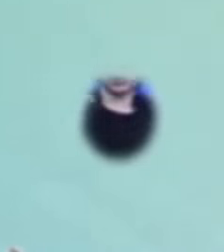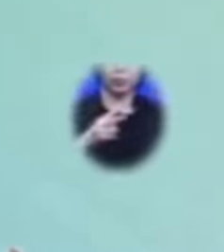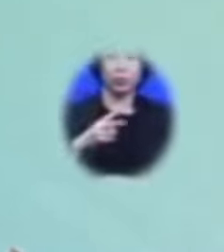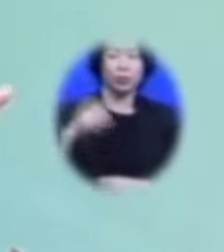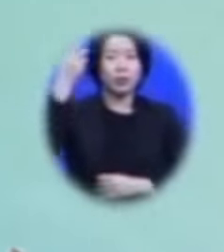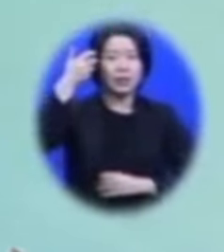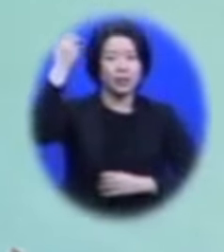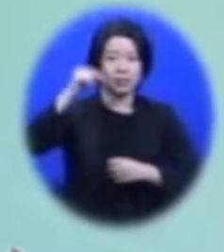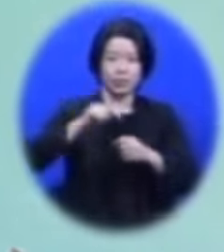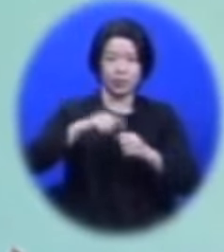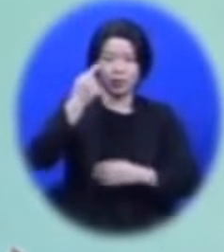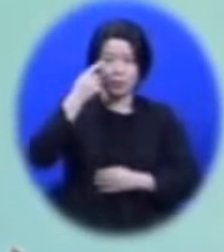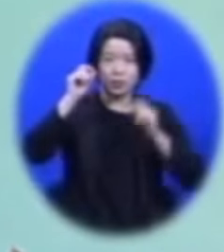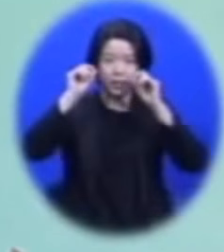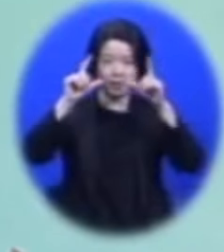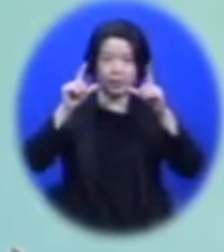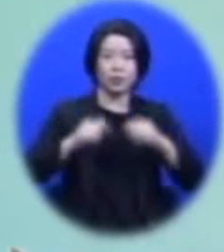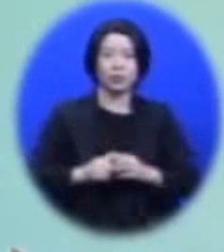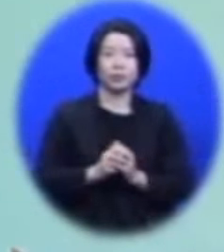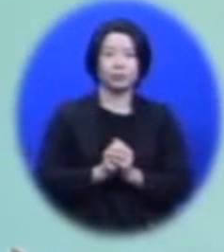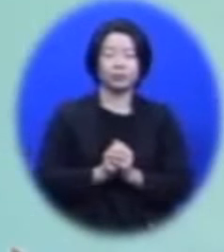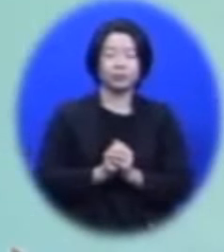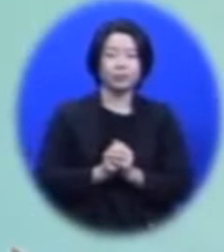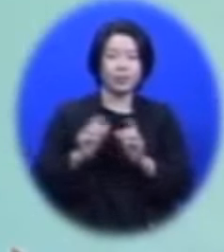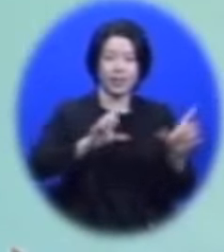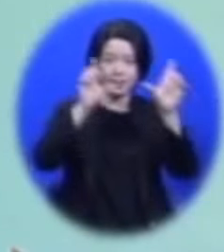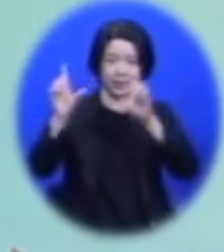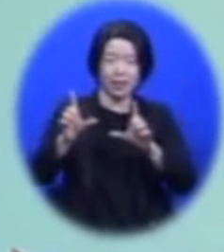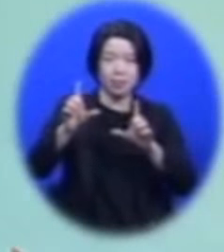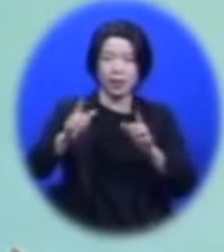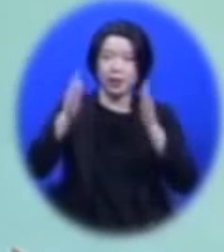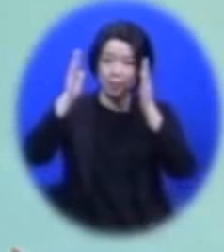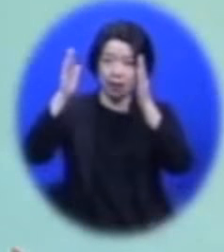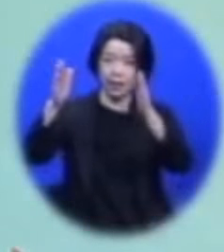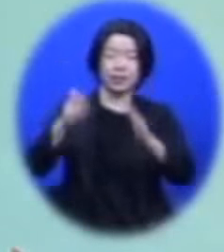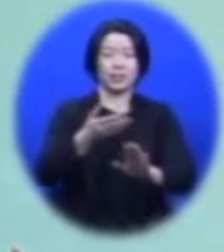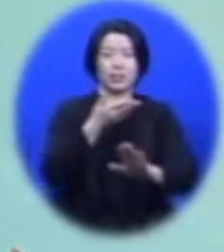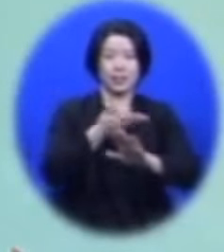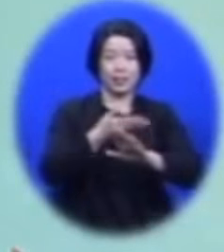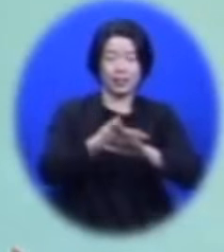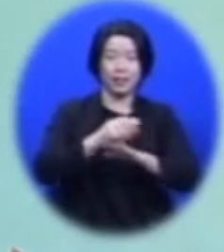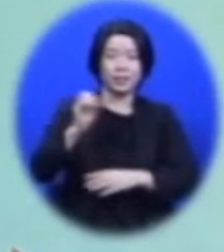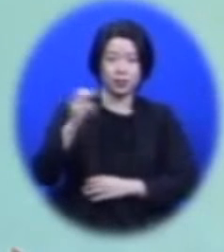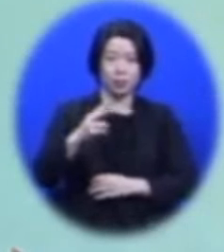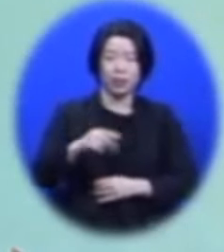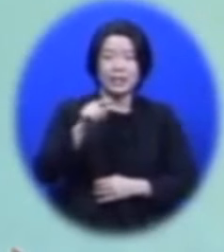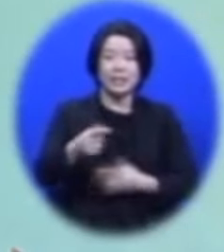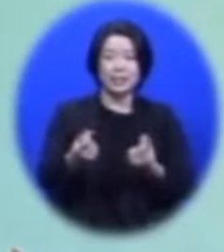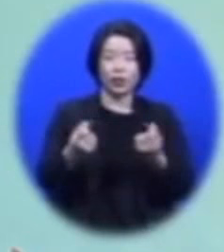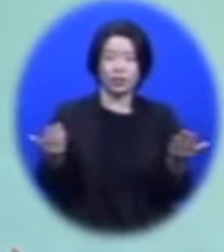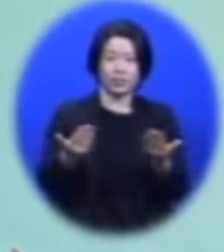영적인 눈이 뜨이고 또 삶의 방향이 달라지는 그런 일이